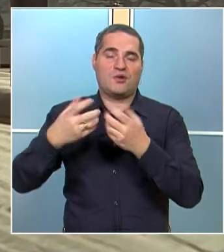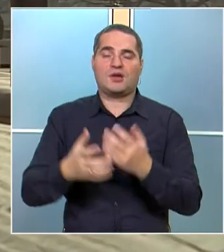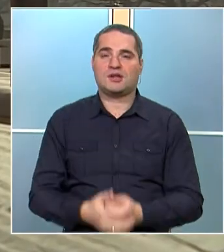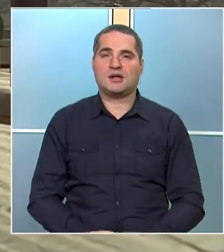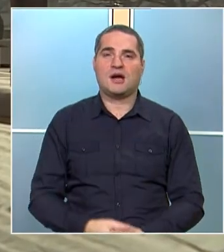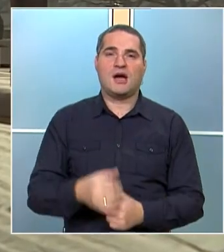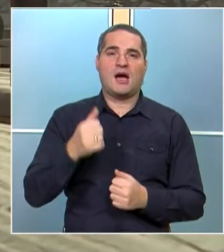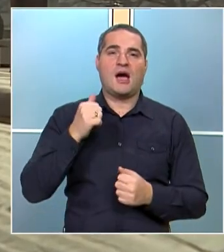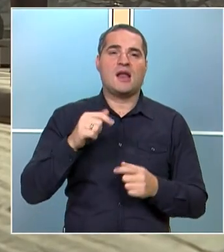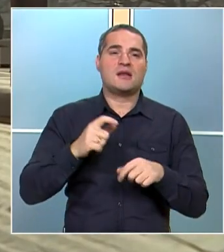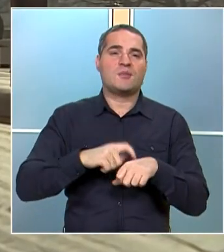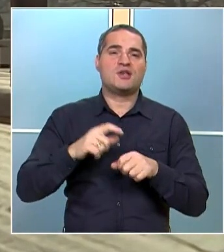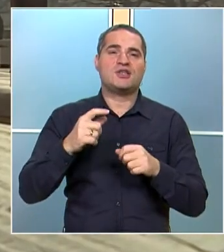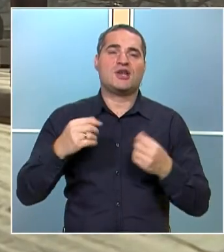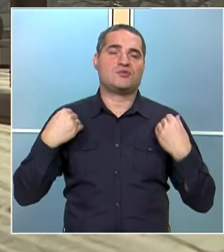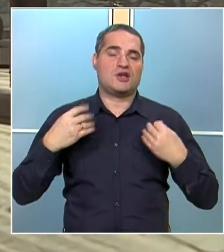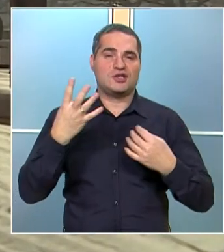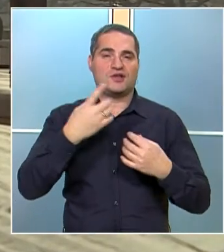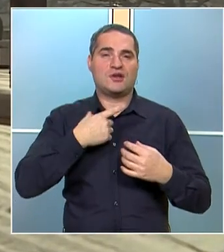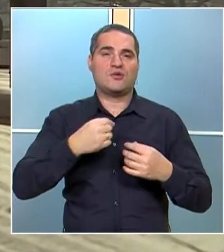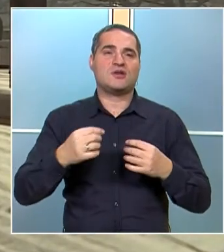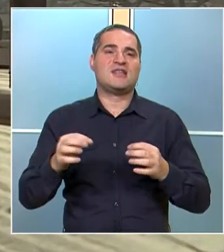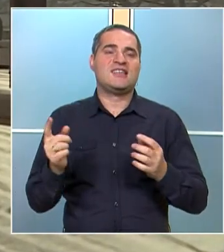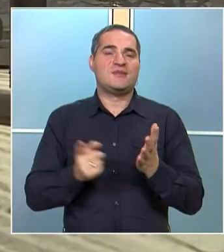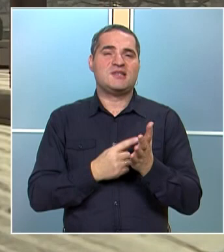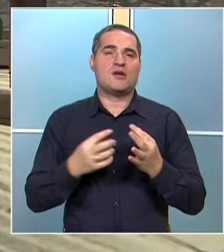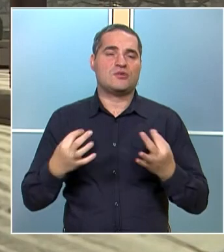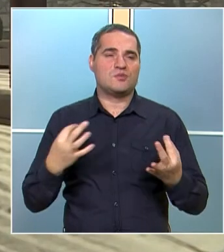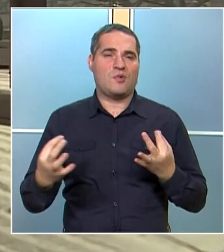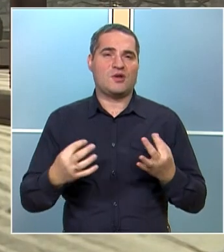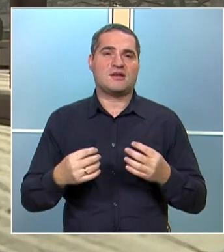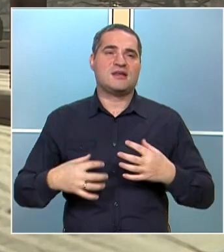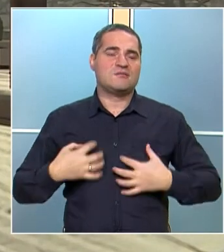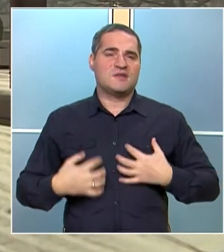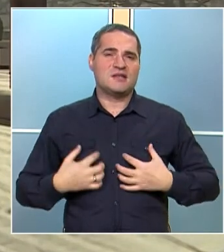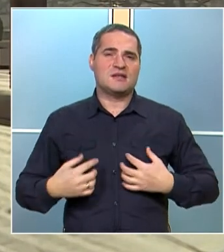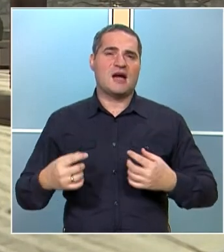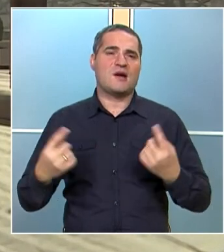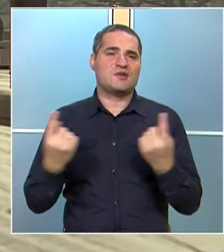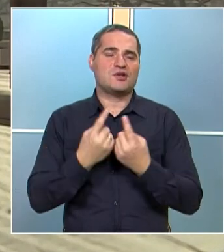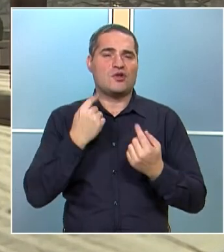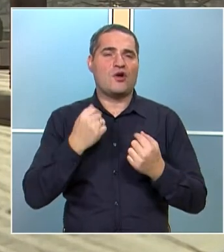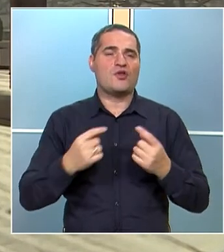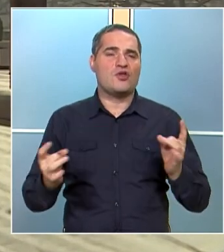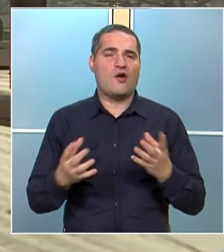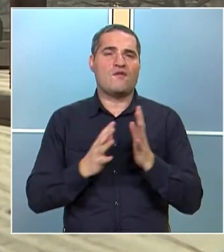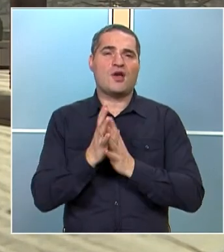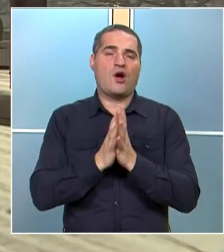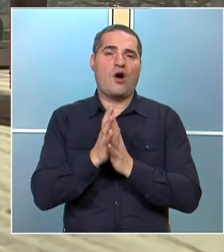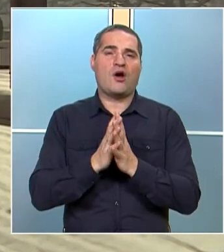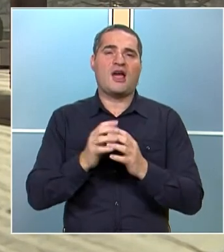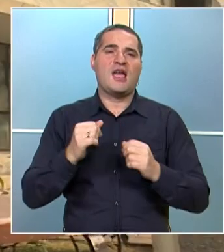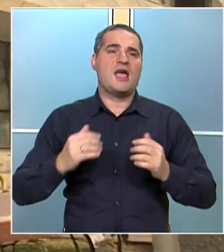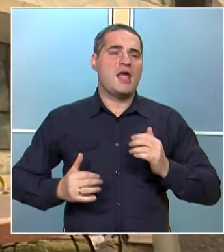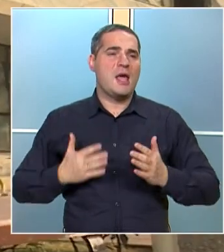Ана Текменджи е студентка в четвърти курс, специалност мода. Страстта и към пътуванията и срещите с нови хора са причина да прояви интерес към програма